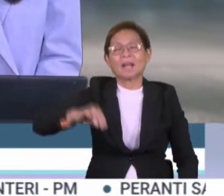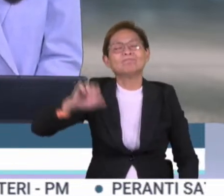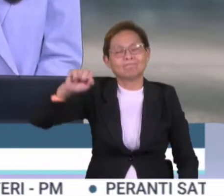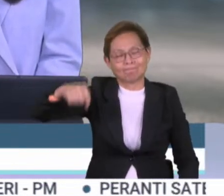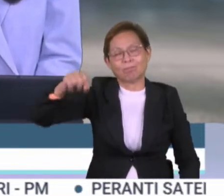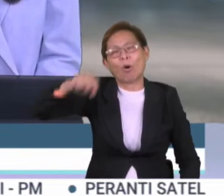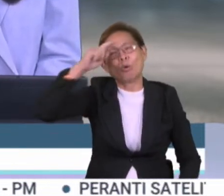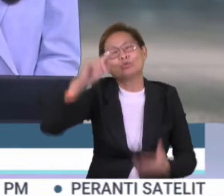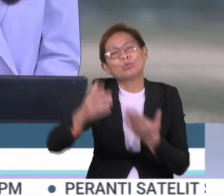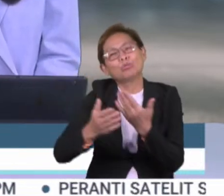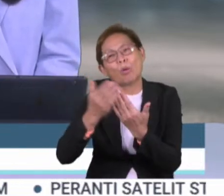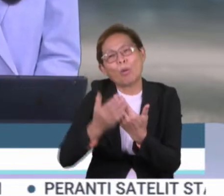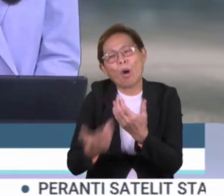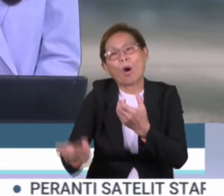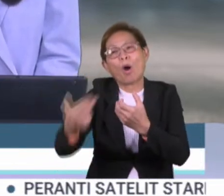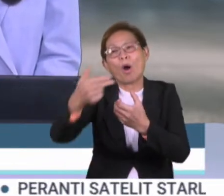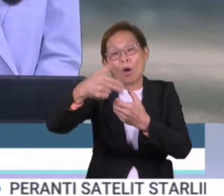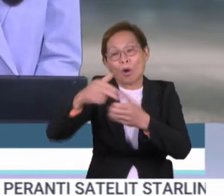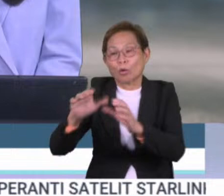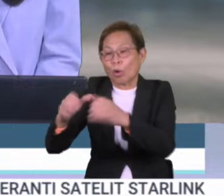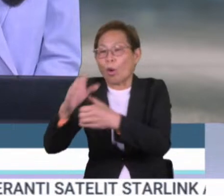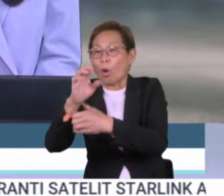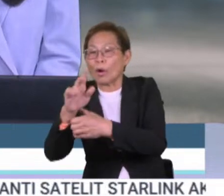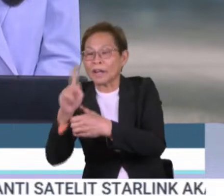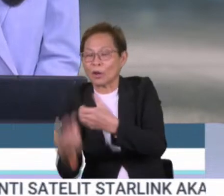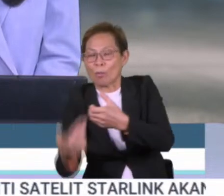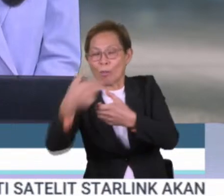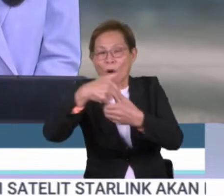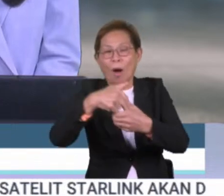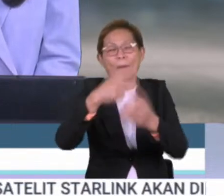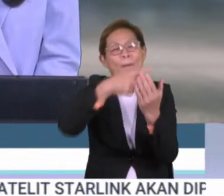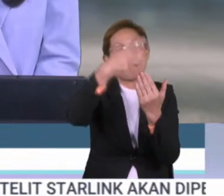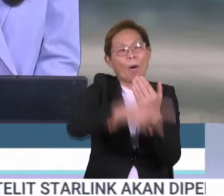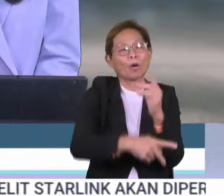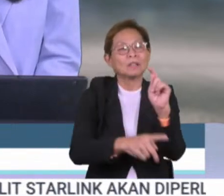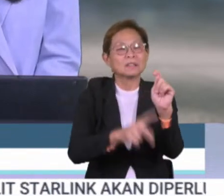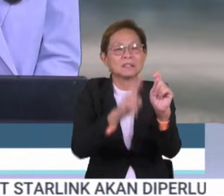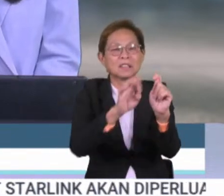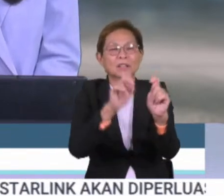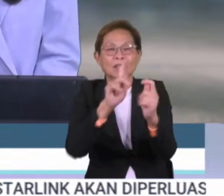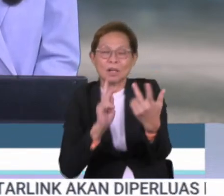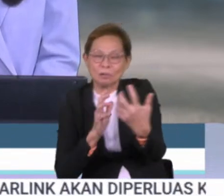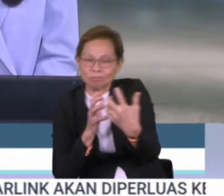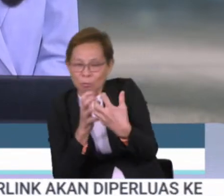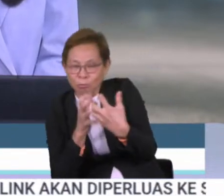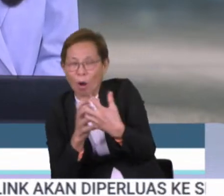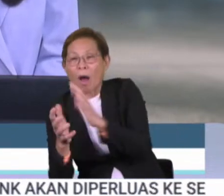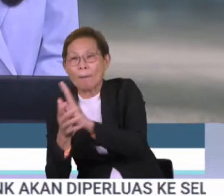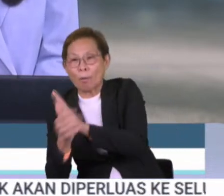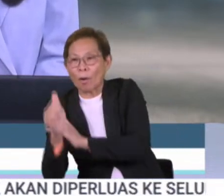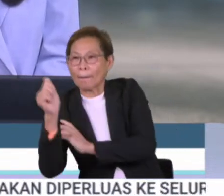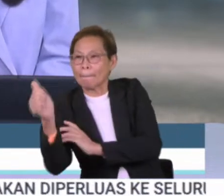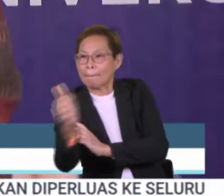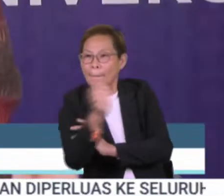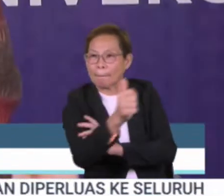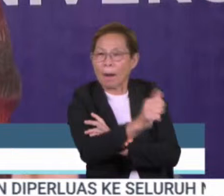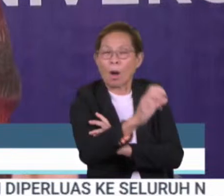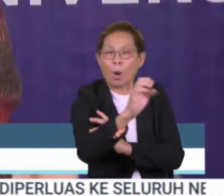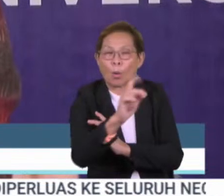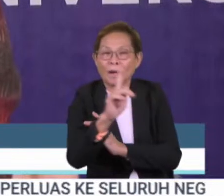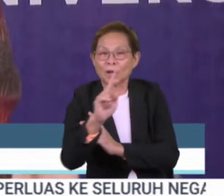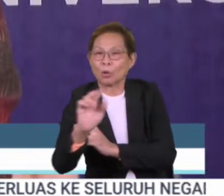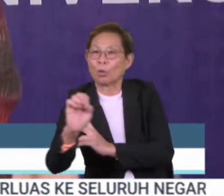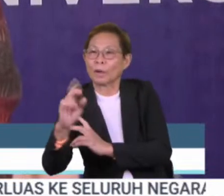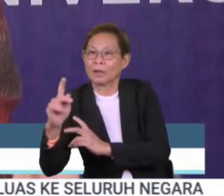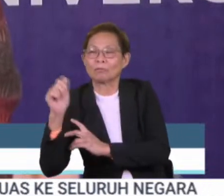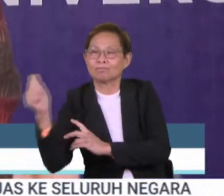bagi memudahkan kemasukan kumpulan sasar ke program TVET bersesuaian keupayaan masing-masing.